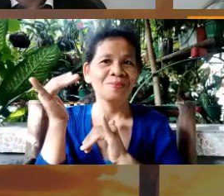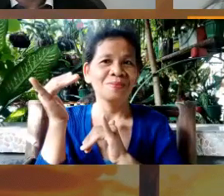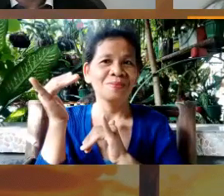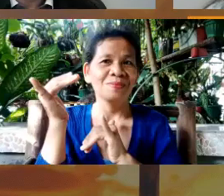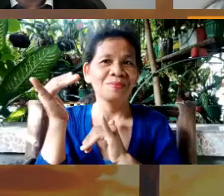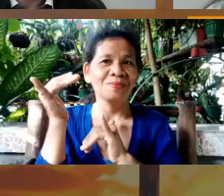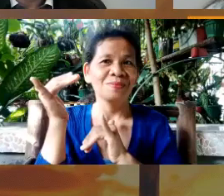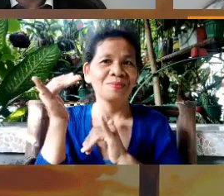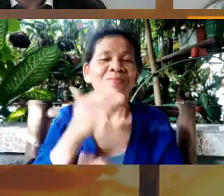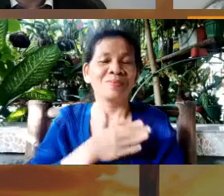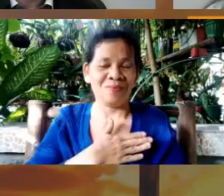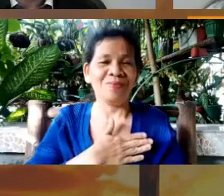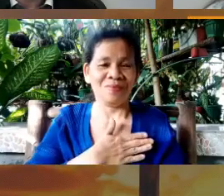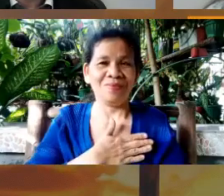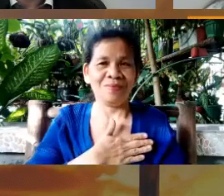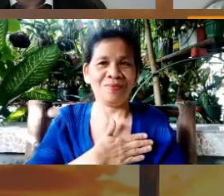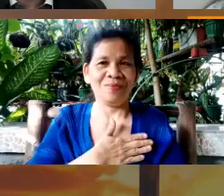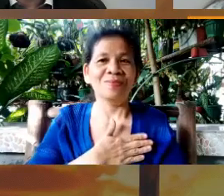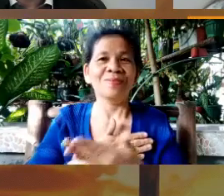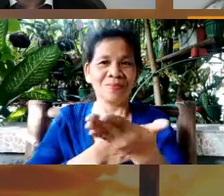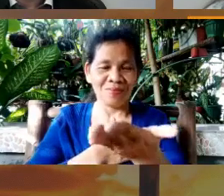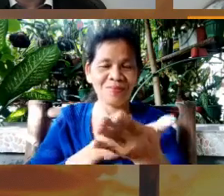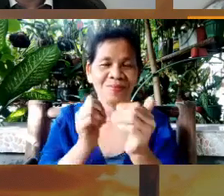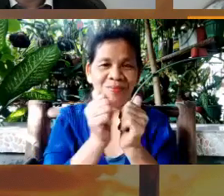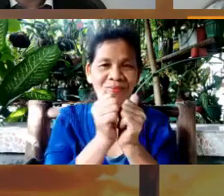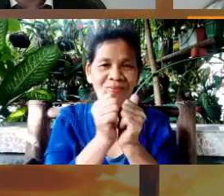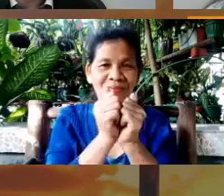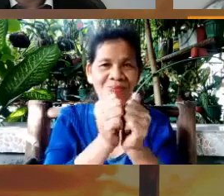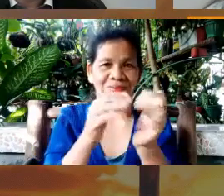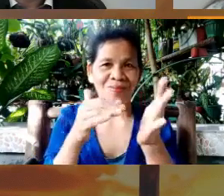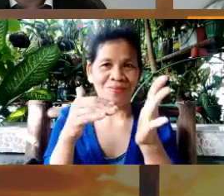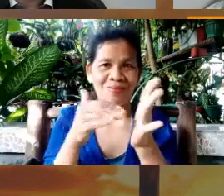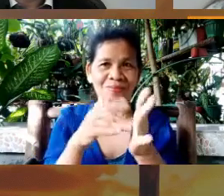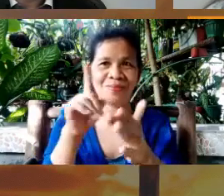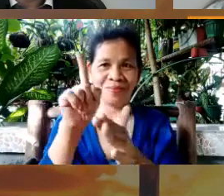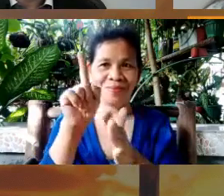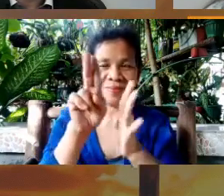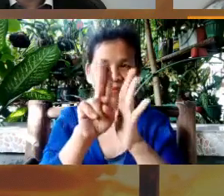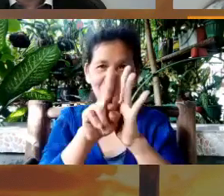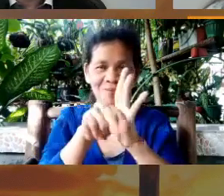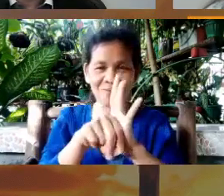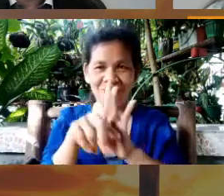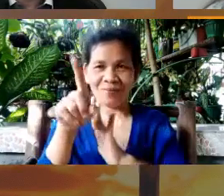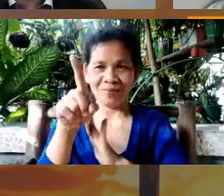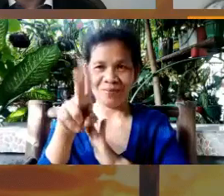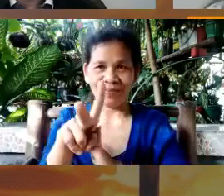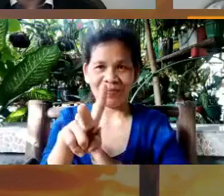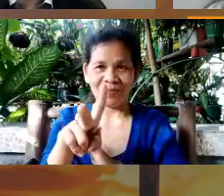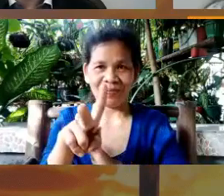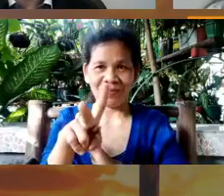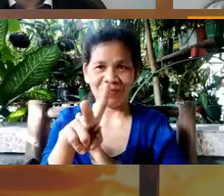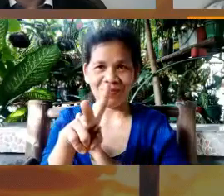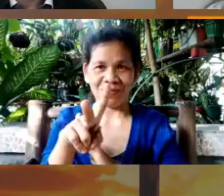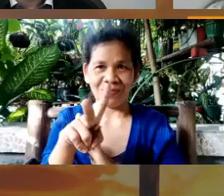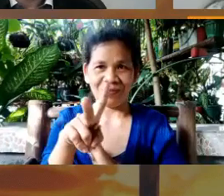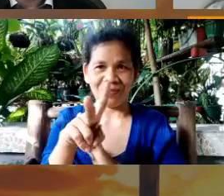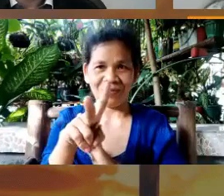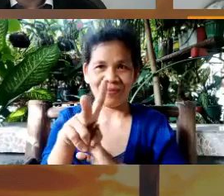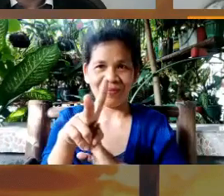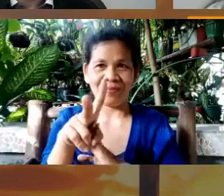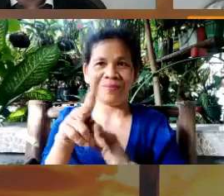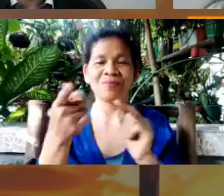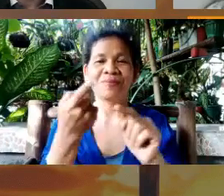sumamo sa inyo. Kayo po'y aming makapiling pumuli ng isang oras kalahati mula po sa ika-anim